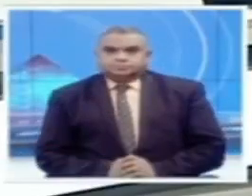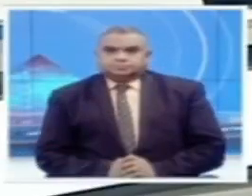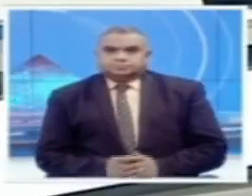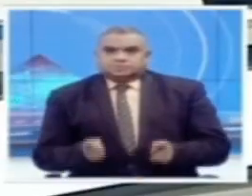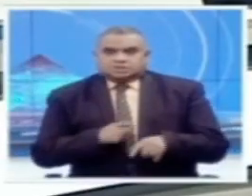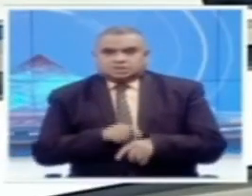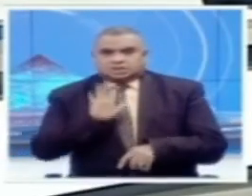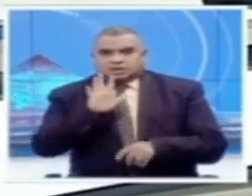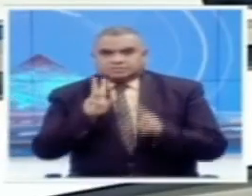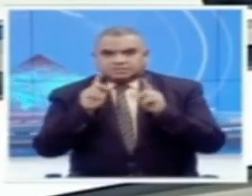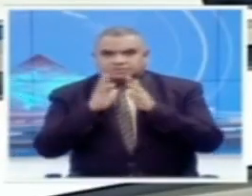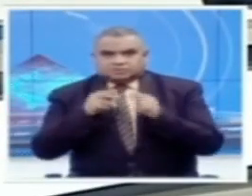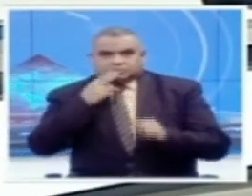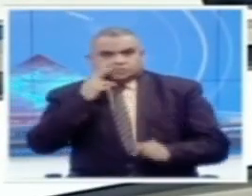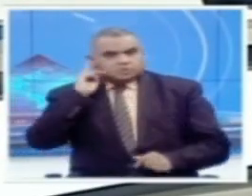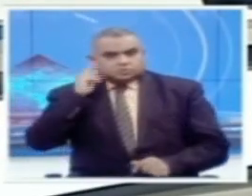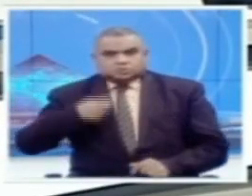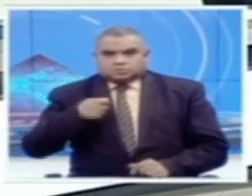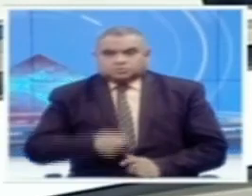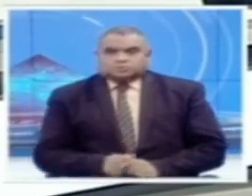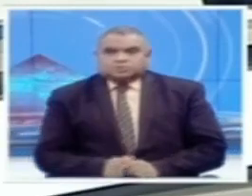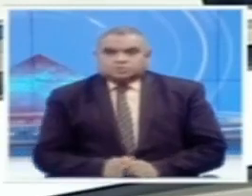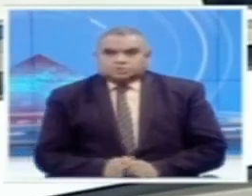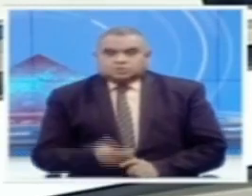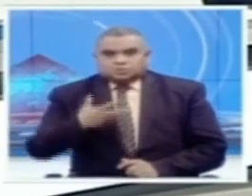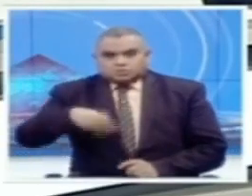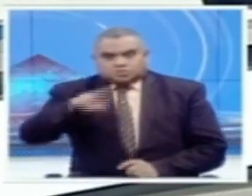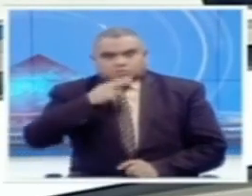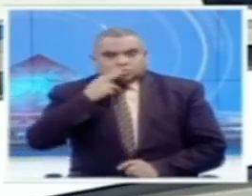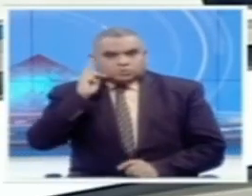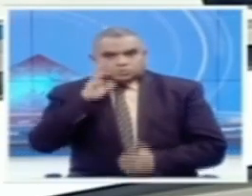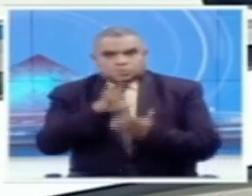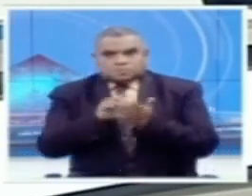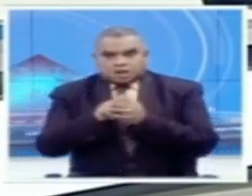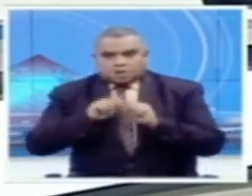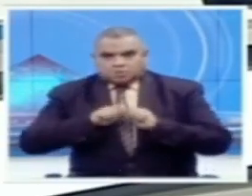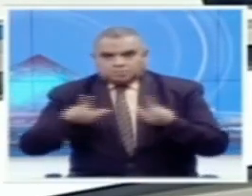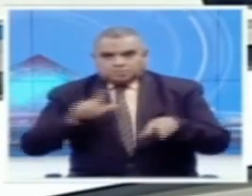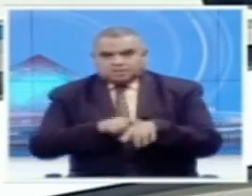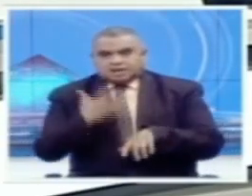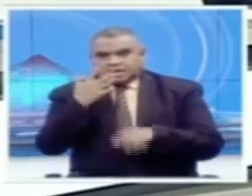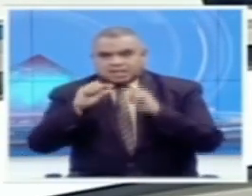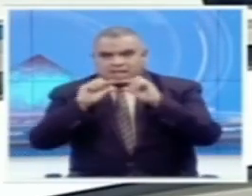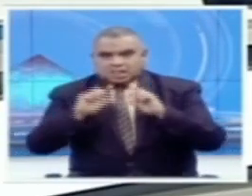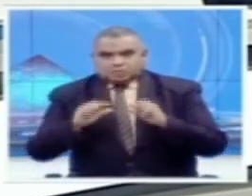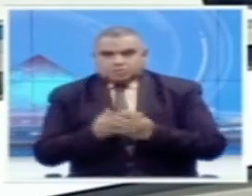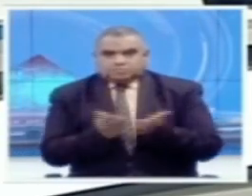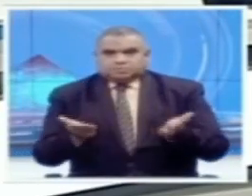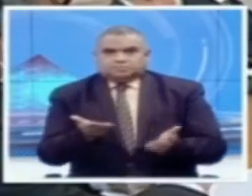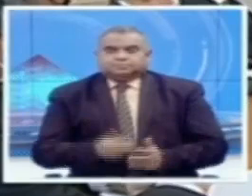نشرة الخامسة من التلفزيون المصري، مرحبا بحضراتكم. أهلا بكم مشاهدينا، ونبدأ معكم الخامسة بالعناوين.